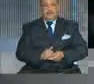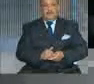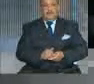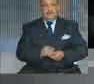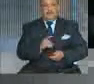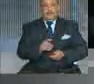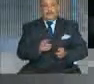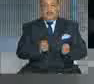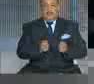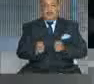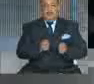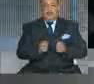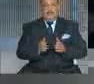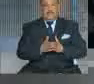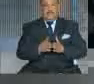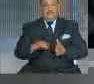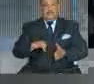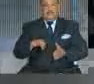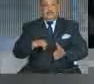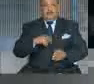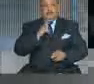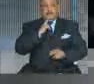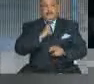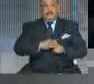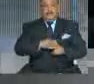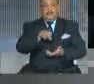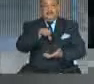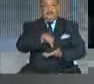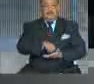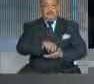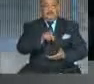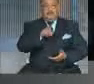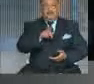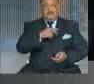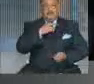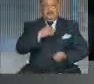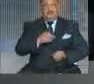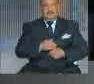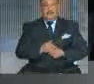معناها في مؤسساتنا اللي عندها شوية خصوصية، معناها